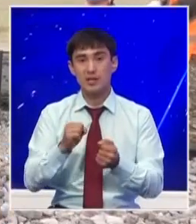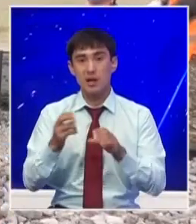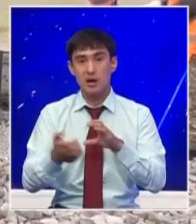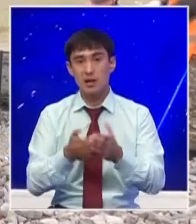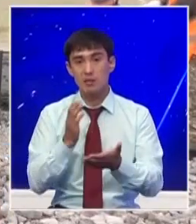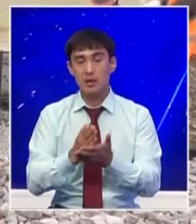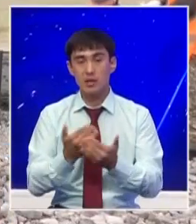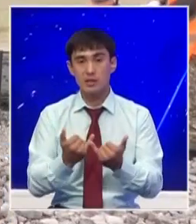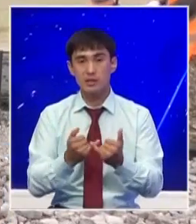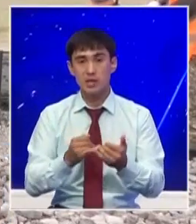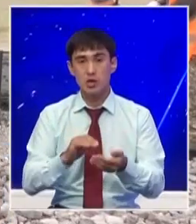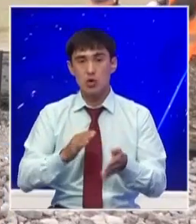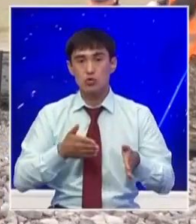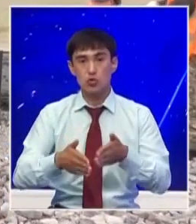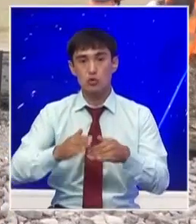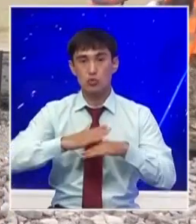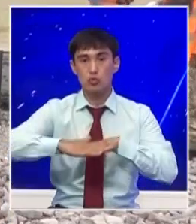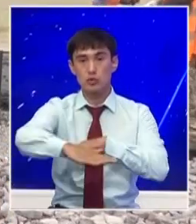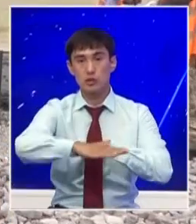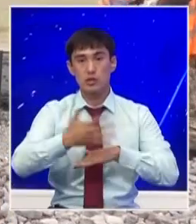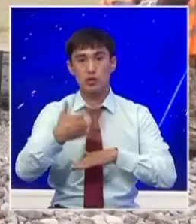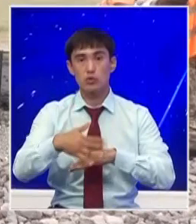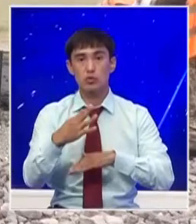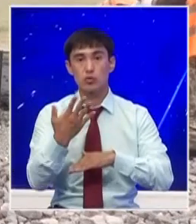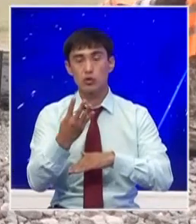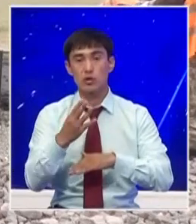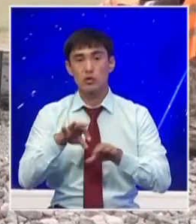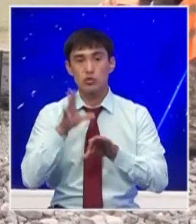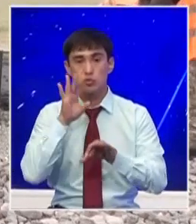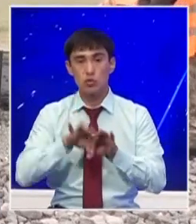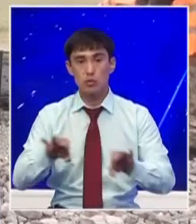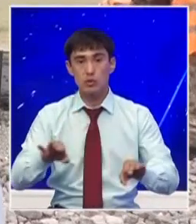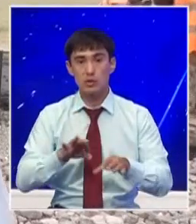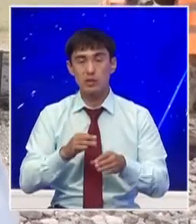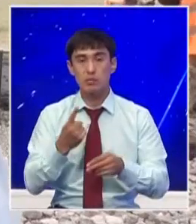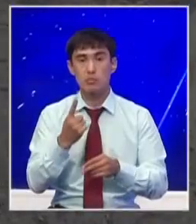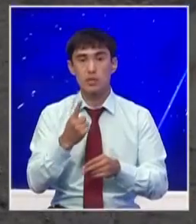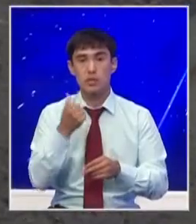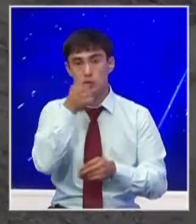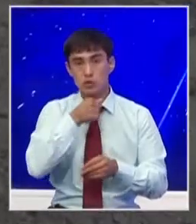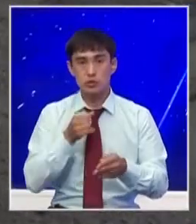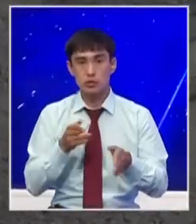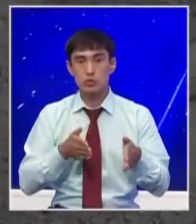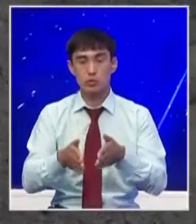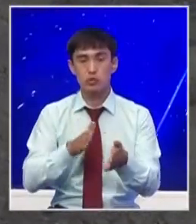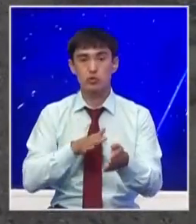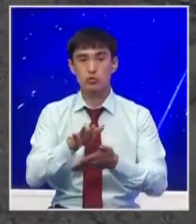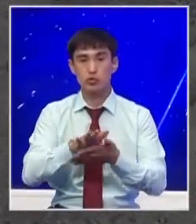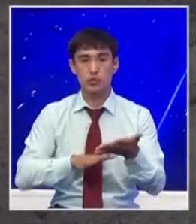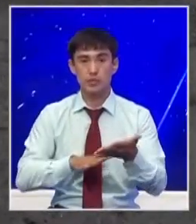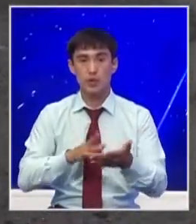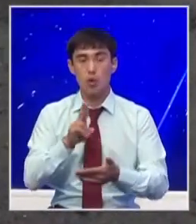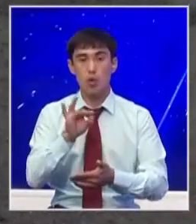астыңғы қабаты төселді, 54 су құбыры тартылды. Жыл соңына дейін көліктер бір жолақпен жүреді. Еске сала кетейік, Қонаев